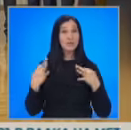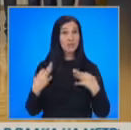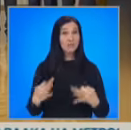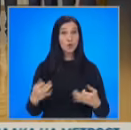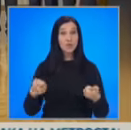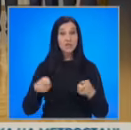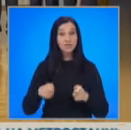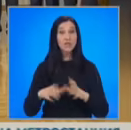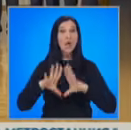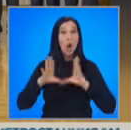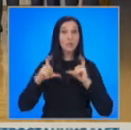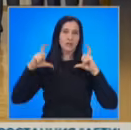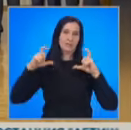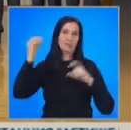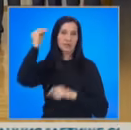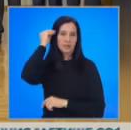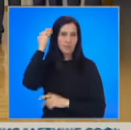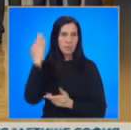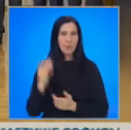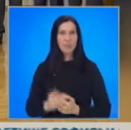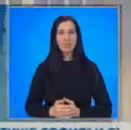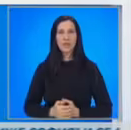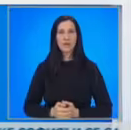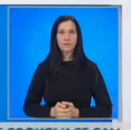Церемонията завърши с обща снимка за спомен.